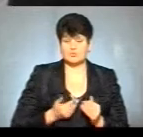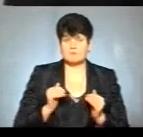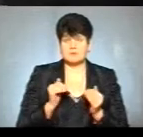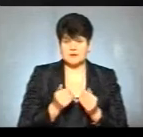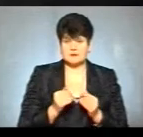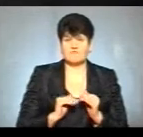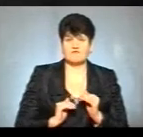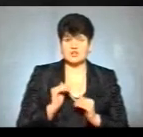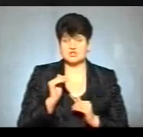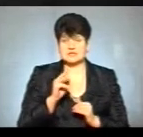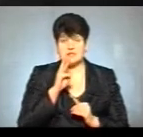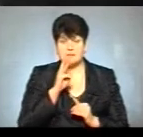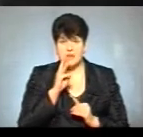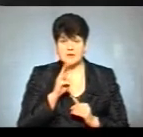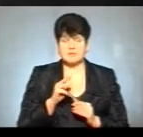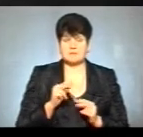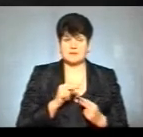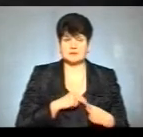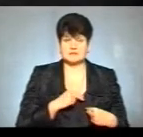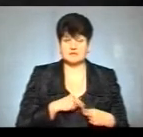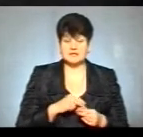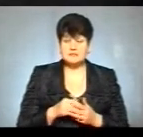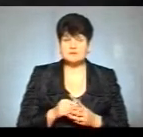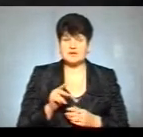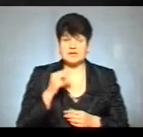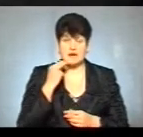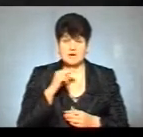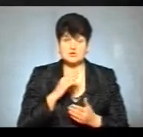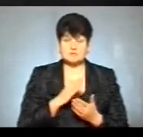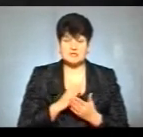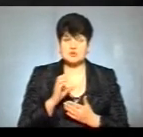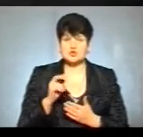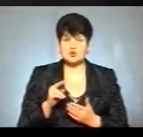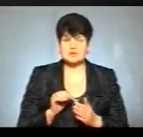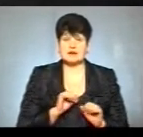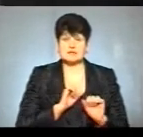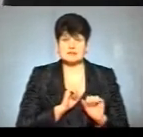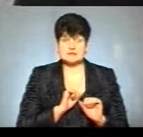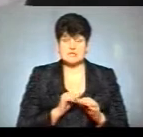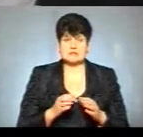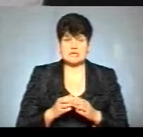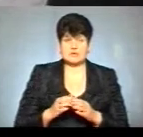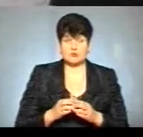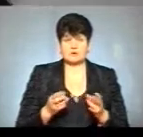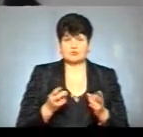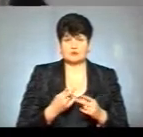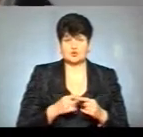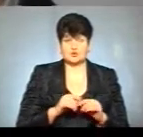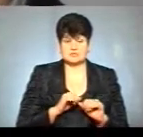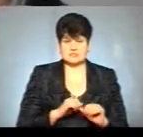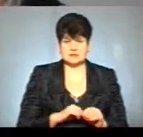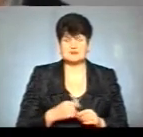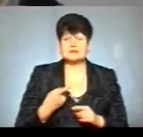і вища заробітна плата працівників бюджетної сфери, тим і кращими є соціальний захист категорії, які потребують такого захисту. Ну,